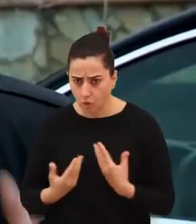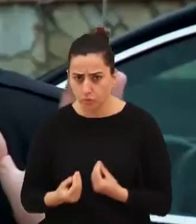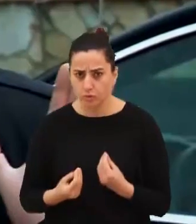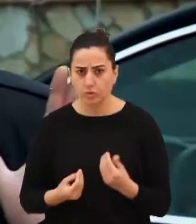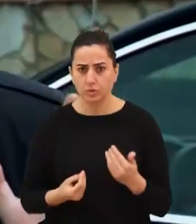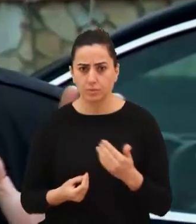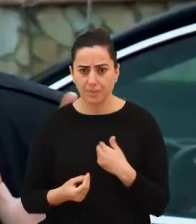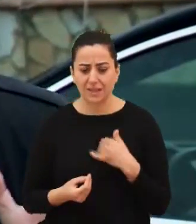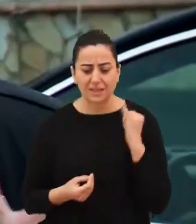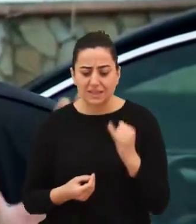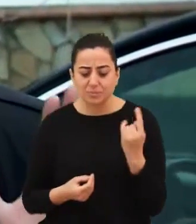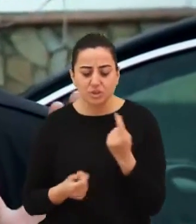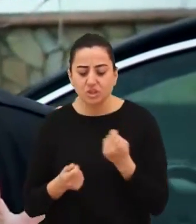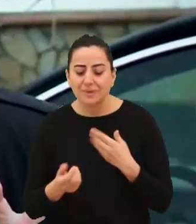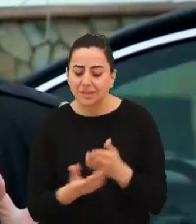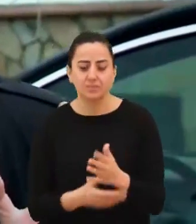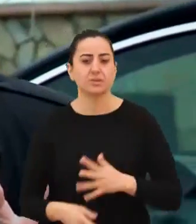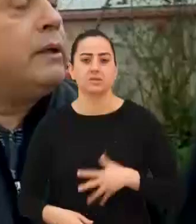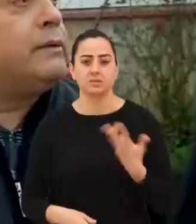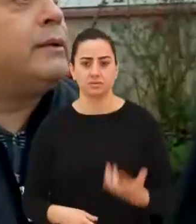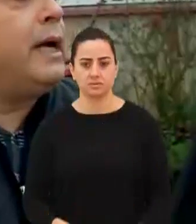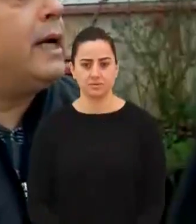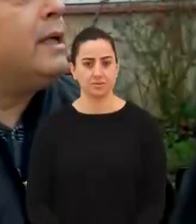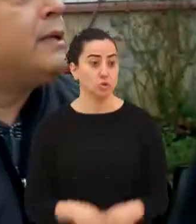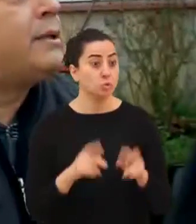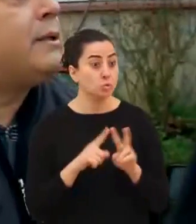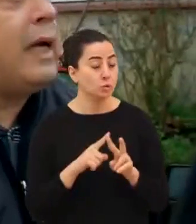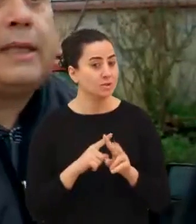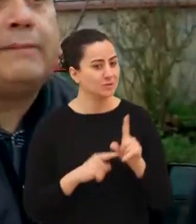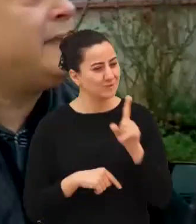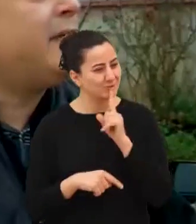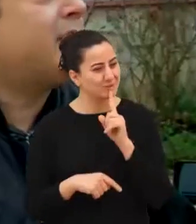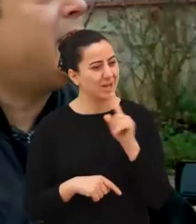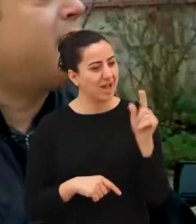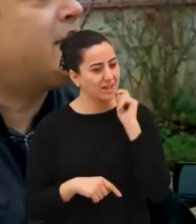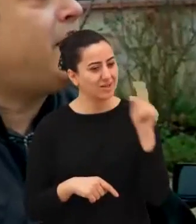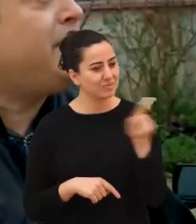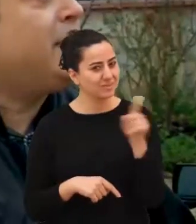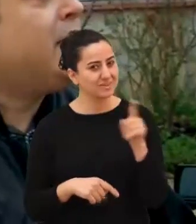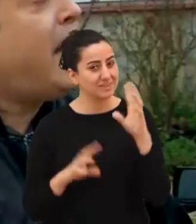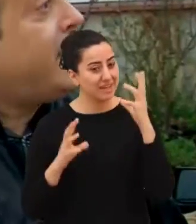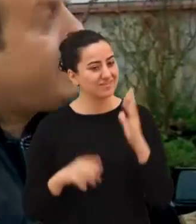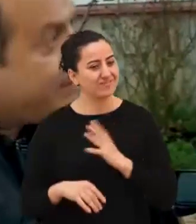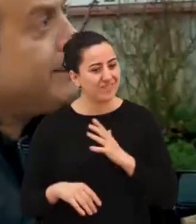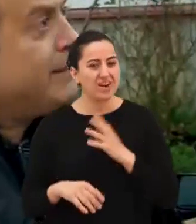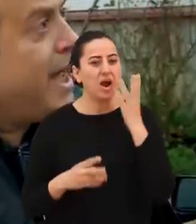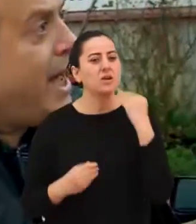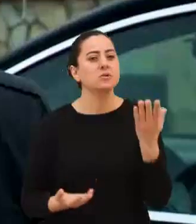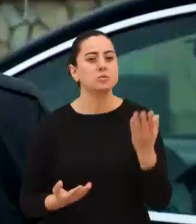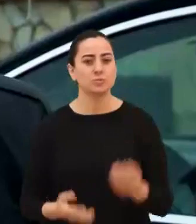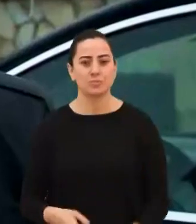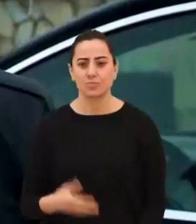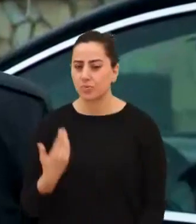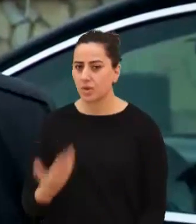Ben kirli bir işin içerisinde olmak istemem abicim. Nurhan sus, adamlar senin taca atabilir. Daha anlamıyor mu ya?